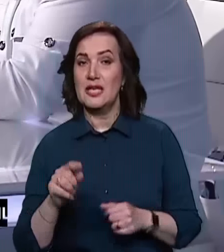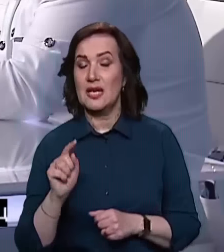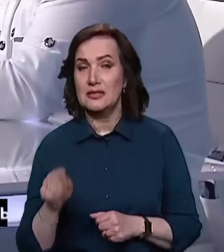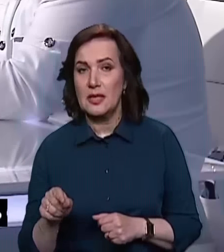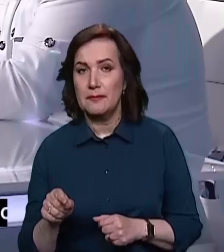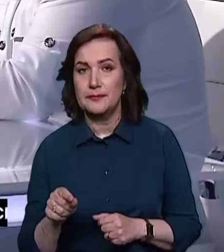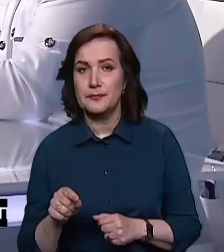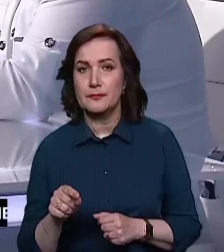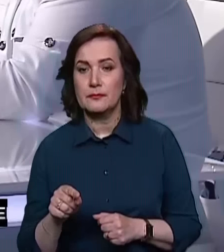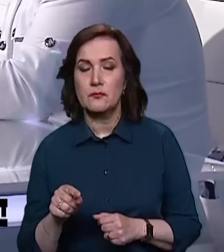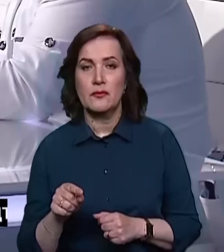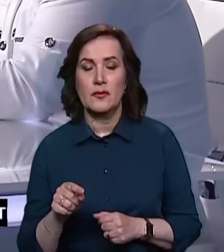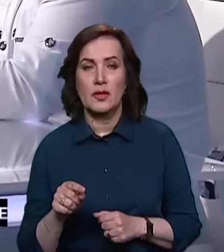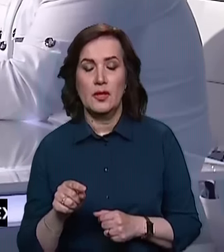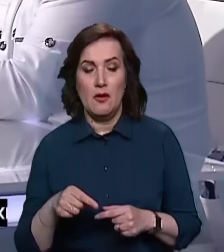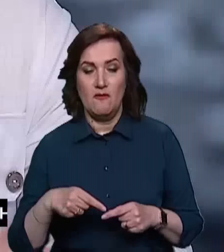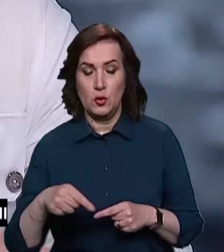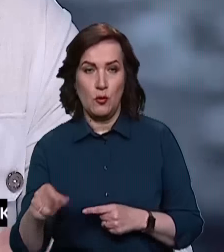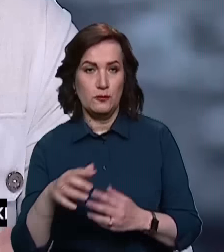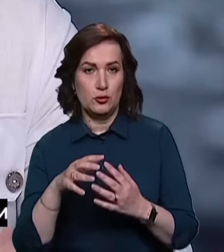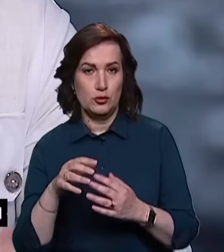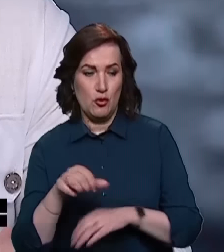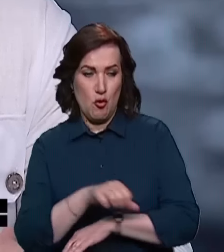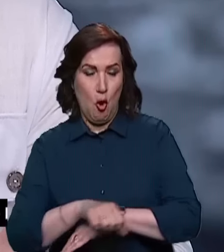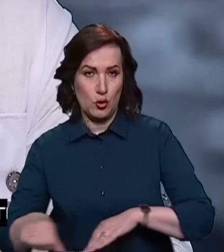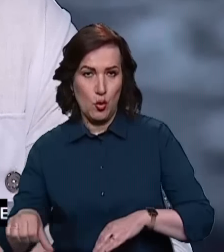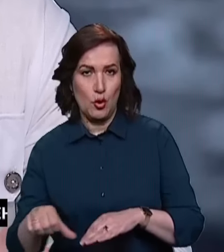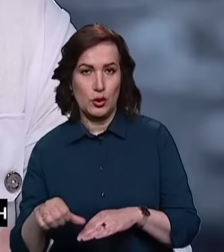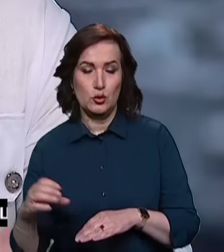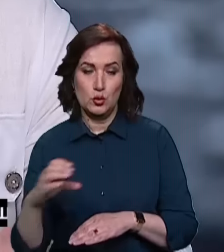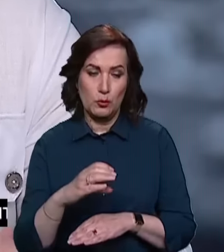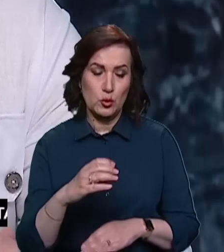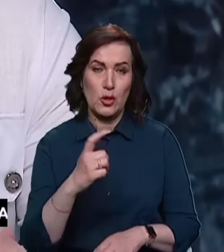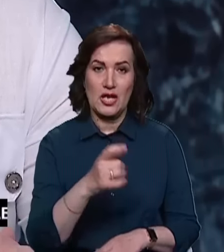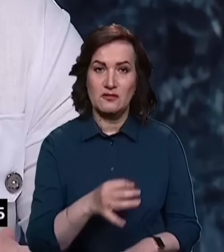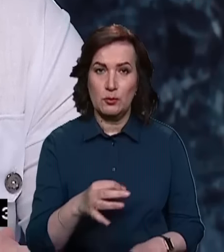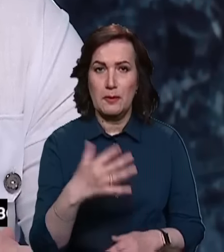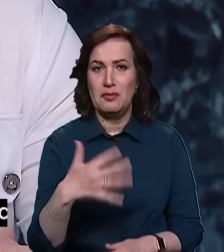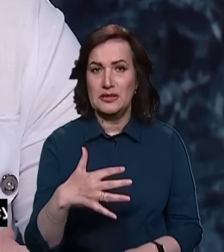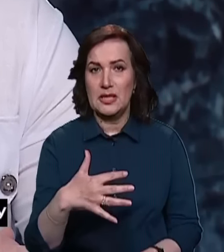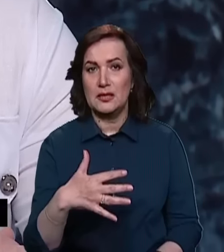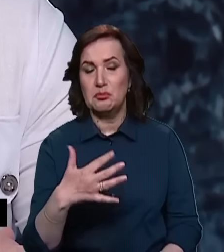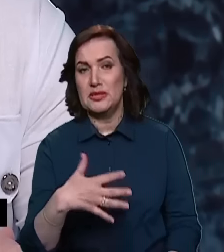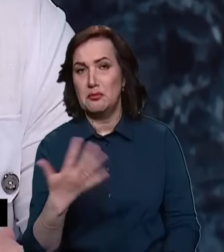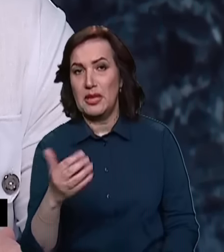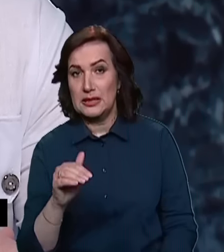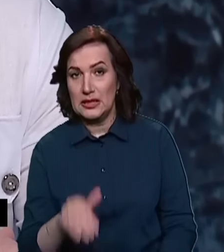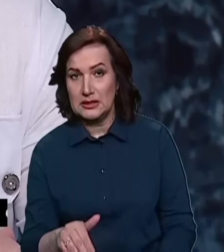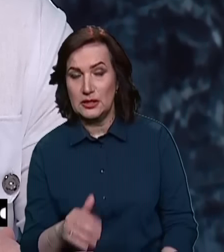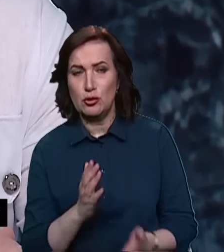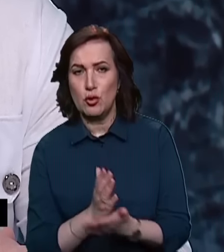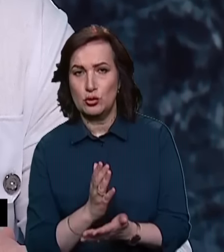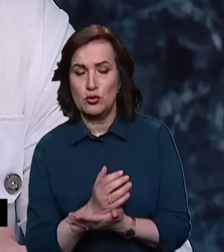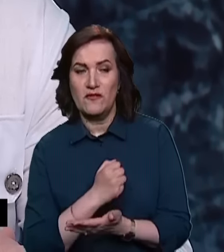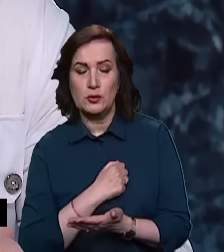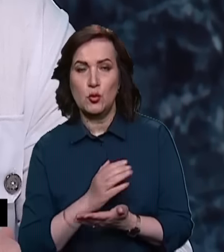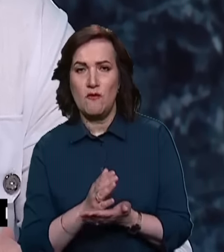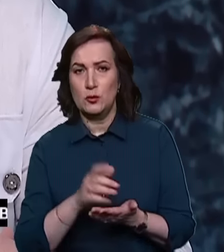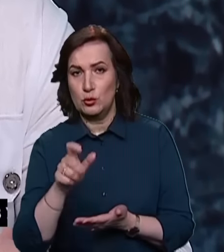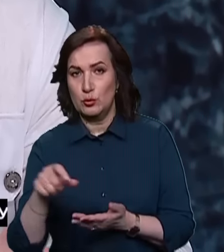там значить, уздовж кордону між Сумською і Харківською областю десь 55 тисяч розташовано